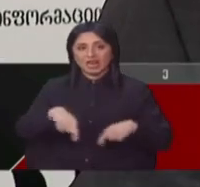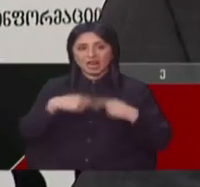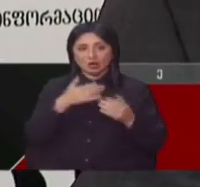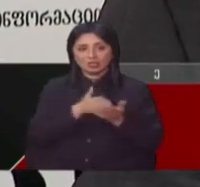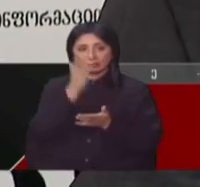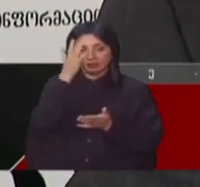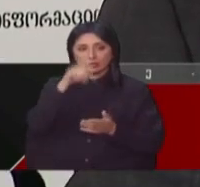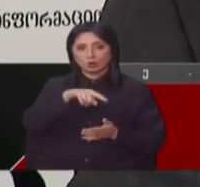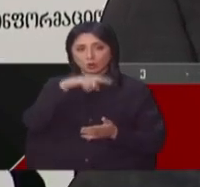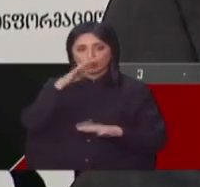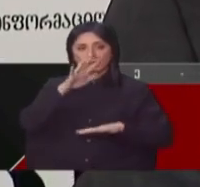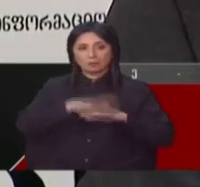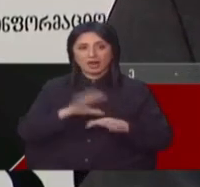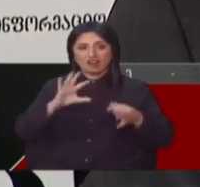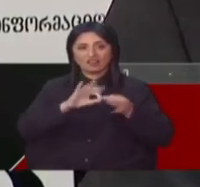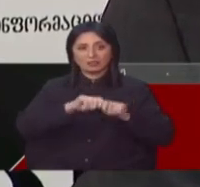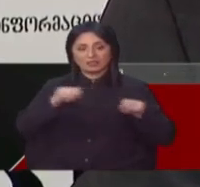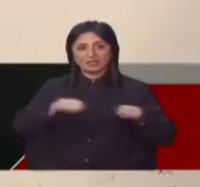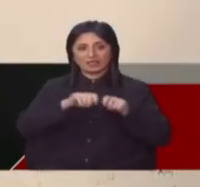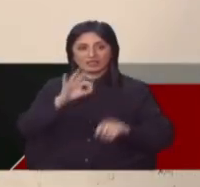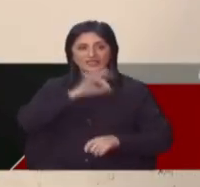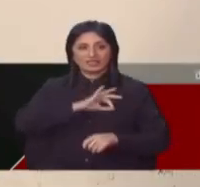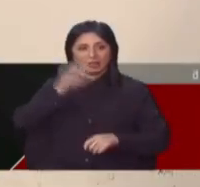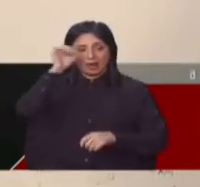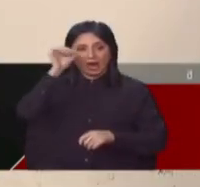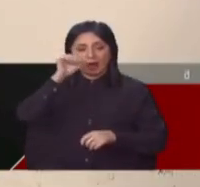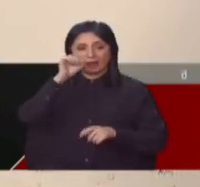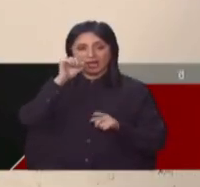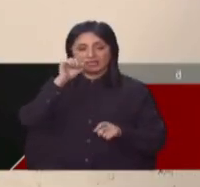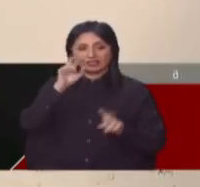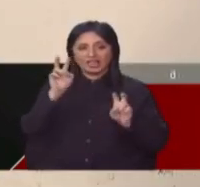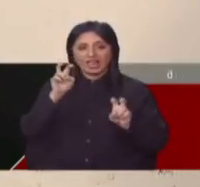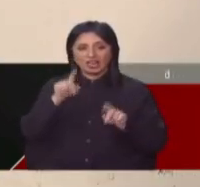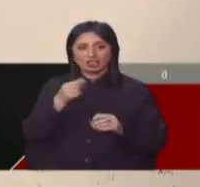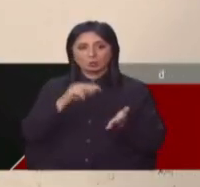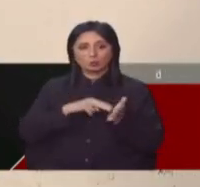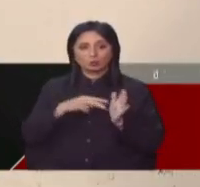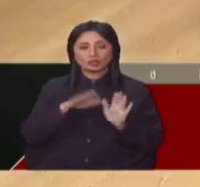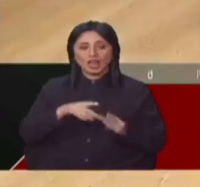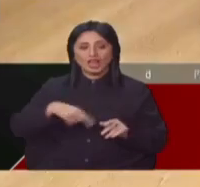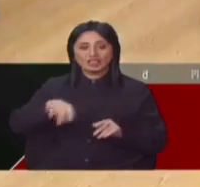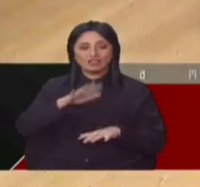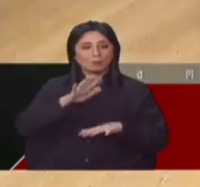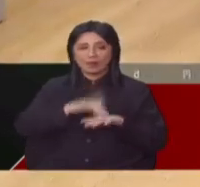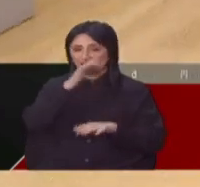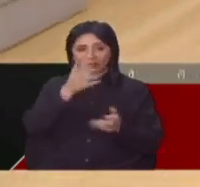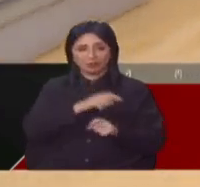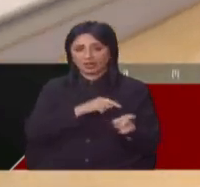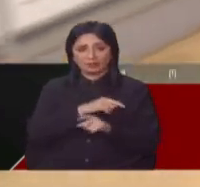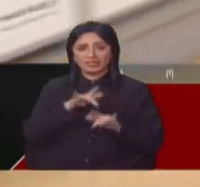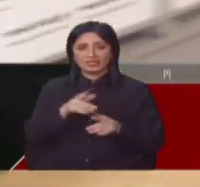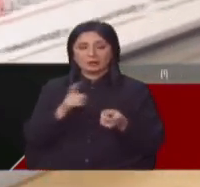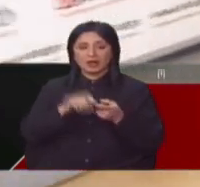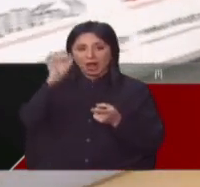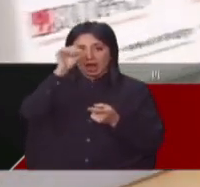ganxortselebis mizdit, rusuli bankebi filialebs gaxsnian da sargebols Abkhazetis egre tsodebuli biudjeti da adgilobrivi bankebi ver miigebe. Sakme